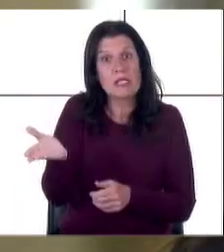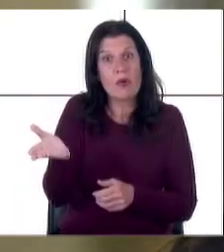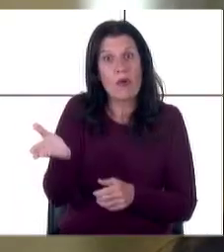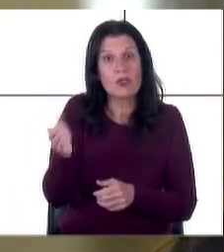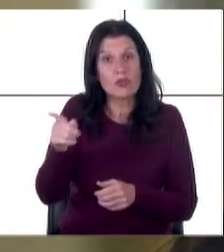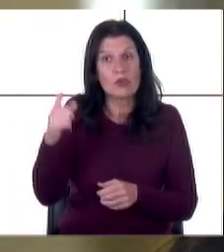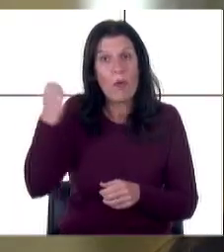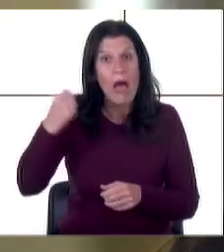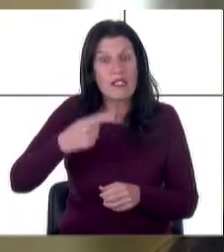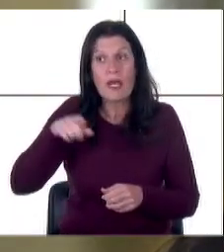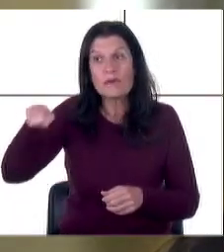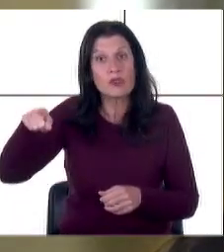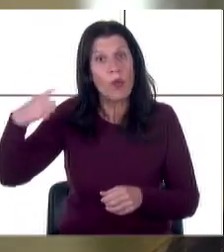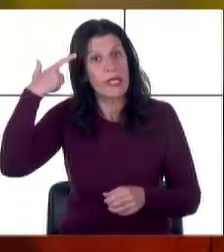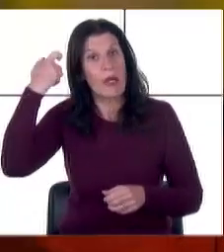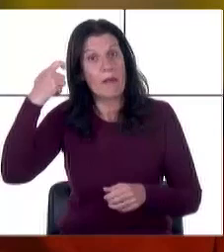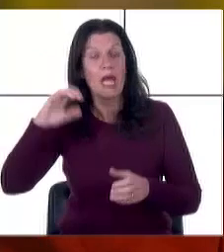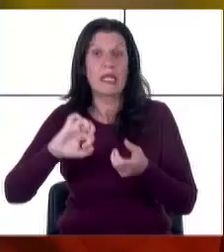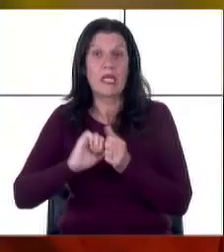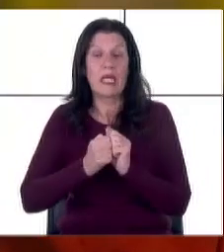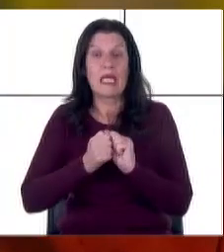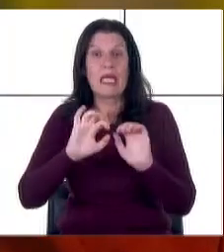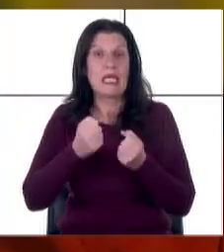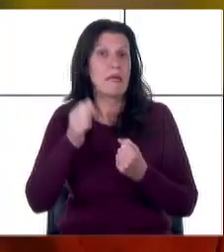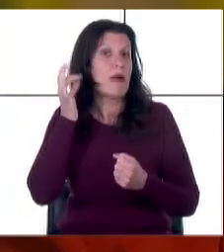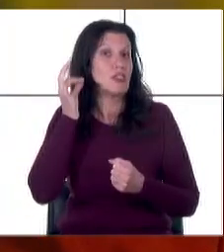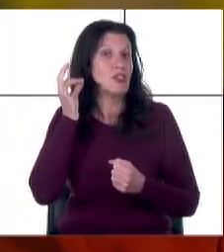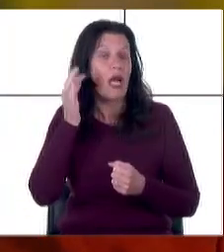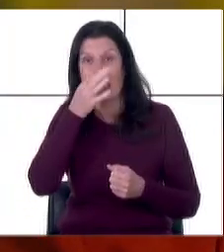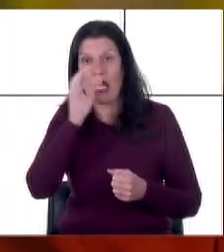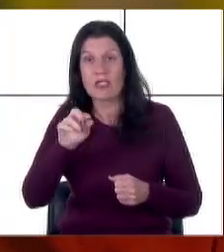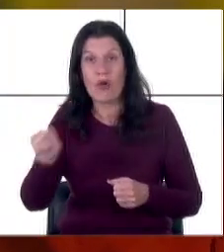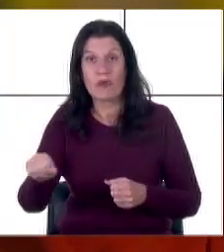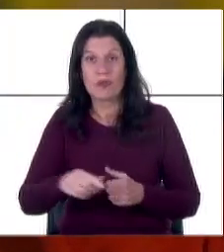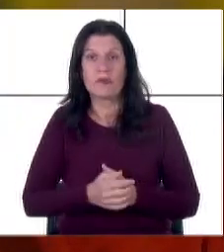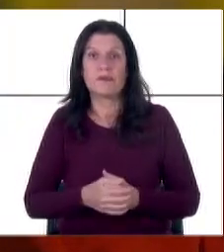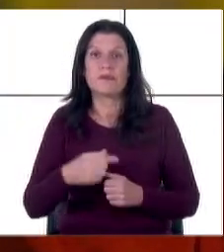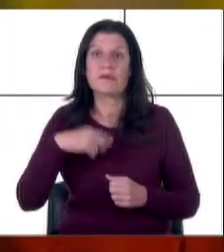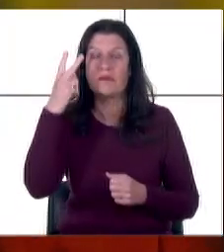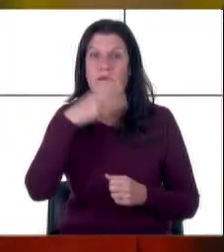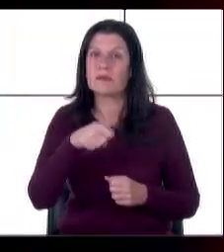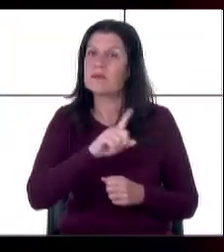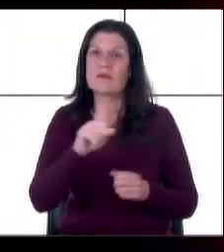ישים קץ לחייו אם היא תעזוב אותו. הבנתי שזה לא תקין, כי גם לי מותר לחיות.